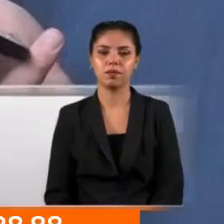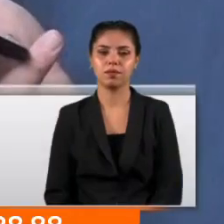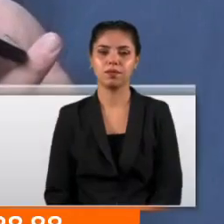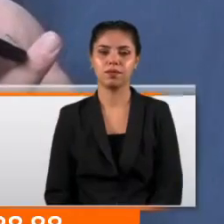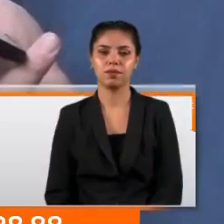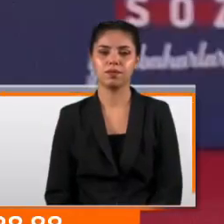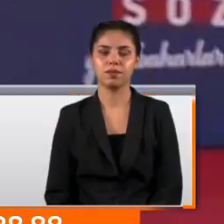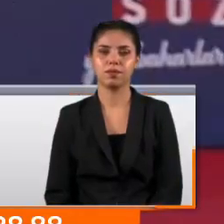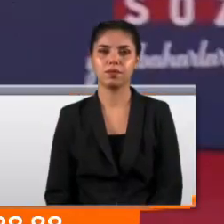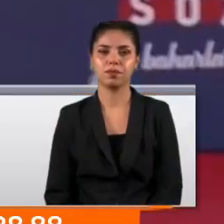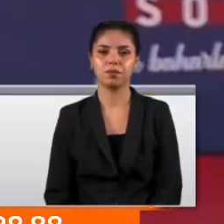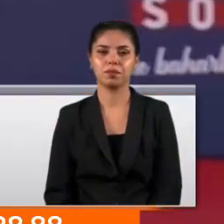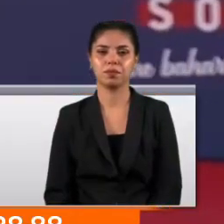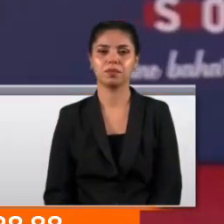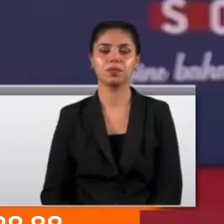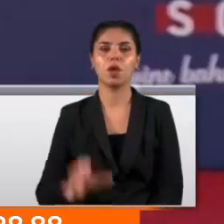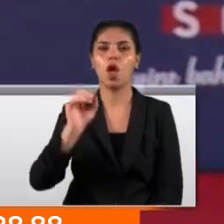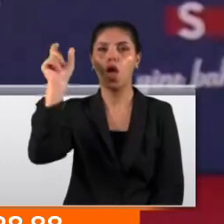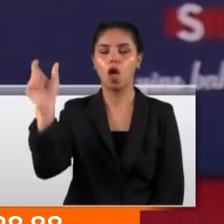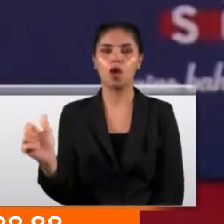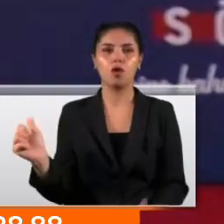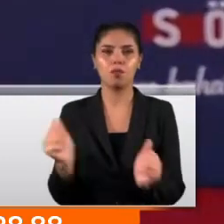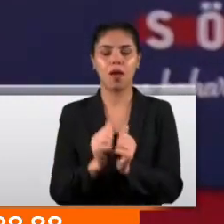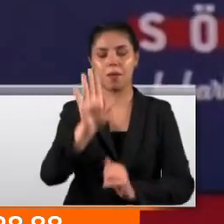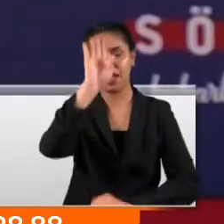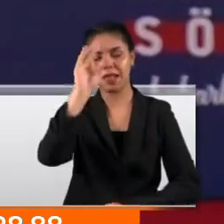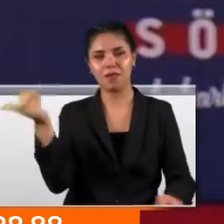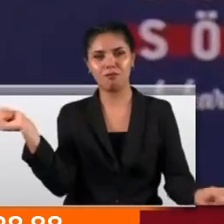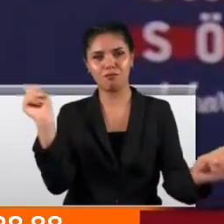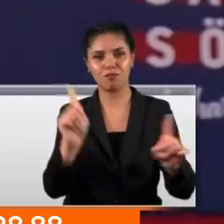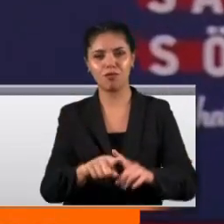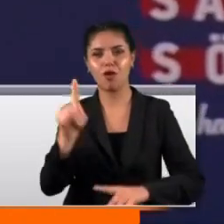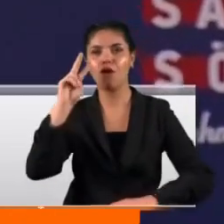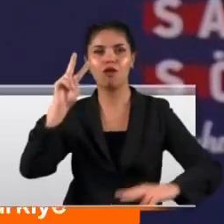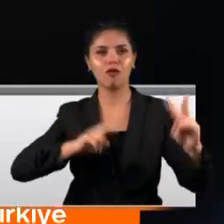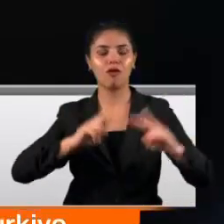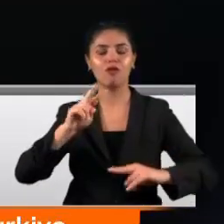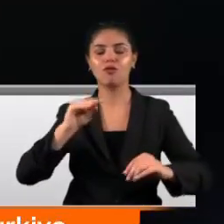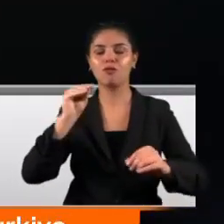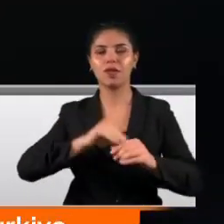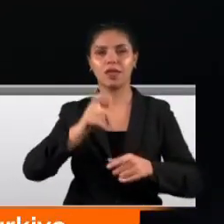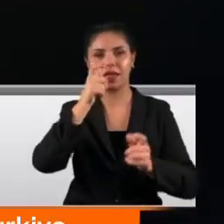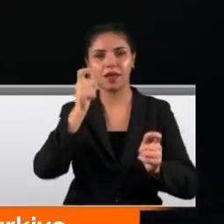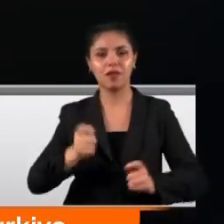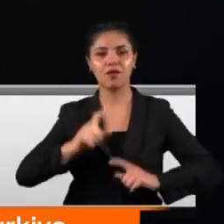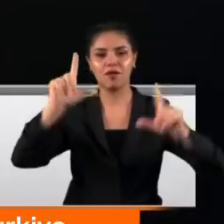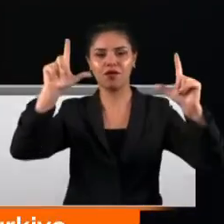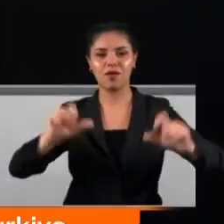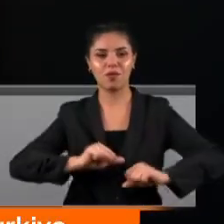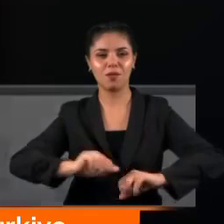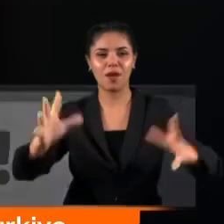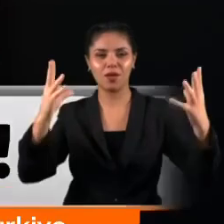aynı noktadayım Hatta Özgür Özel İstanbul'da buluşan imamoğlu'nun o görüşmesinden dikkat çeken bir fotoğraf karesi de